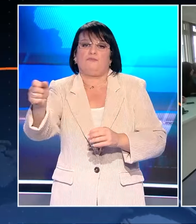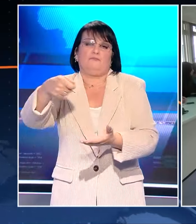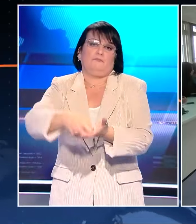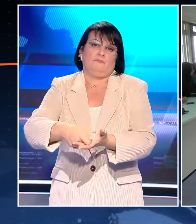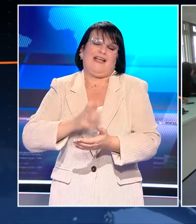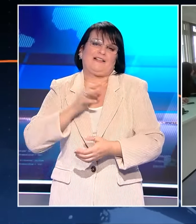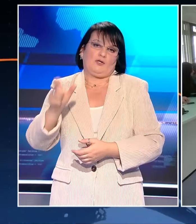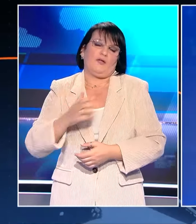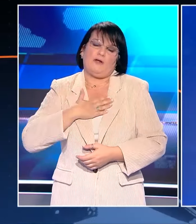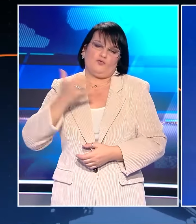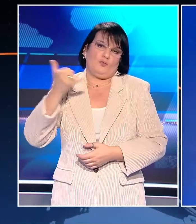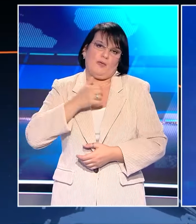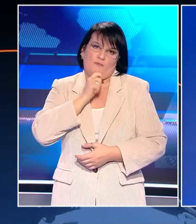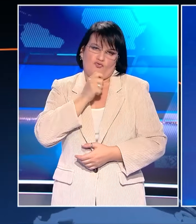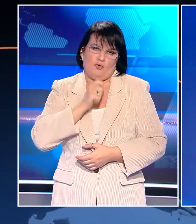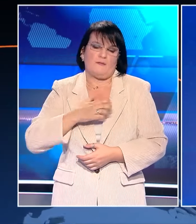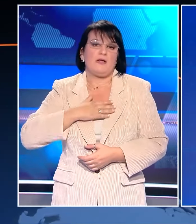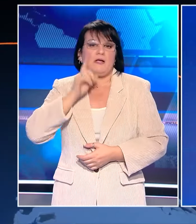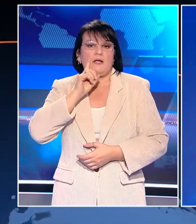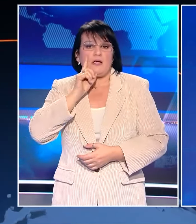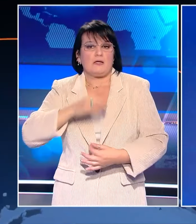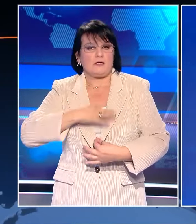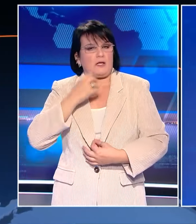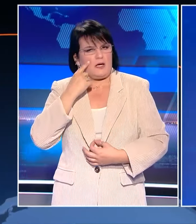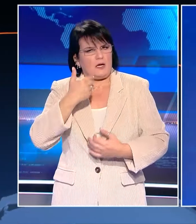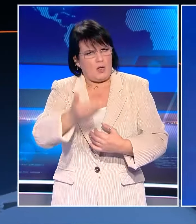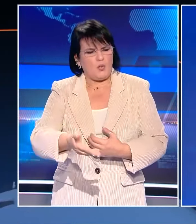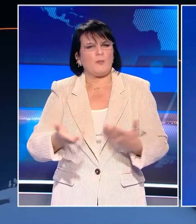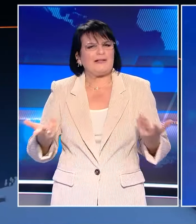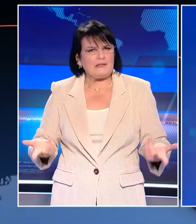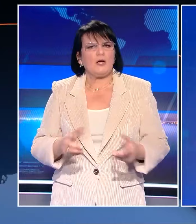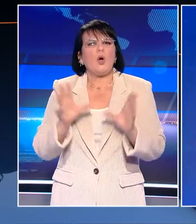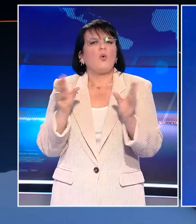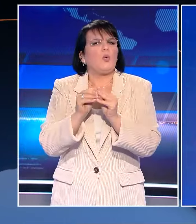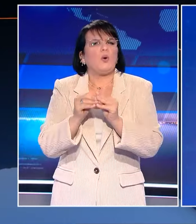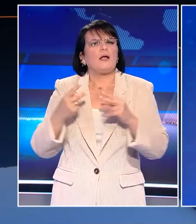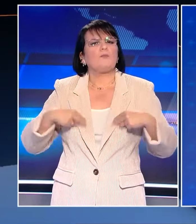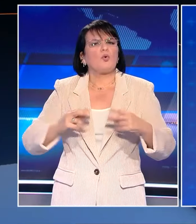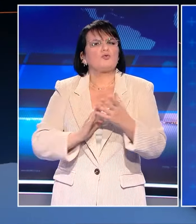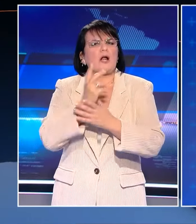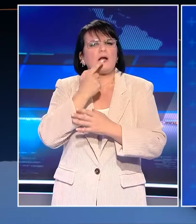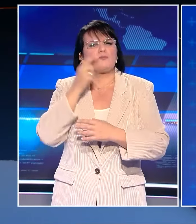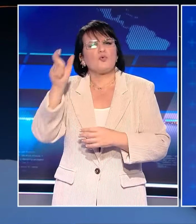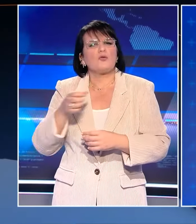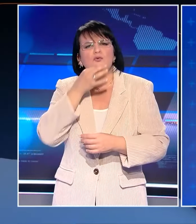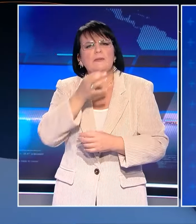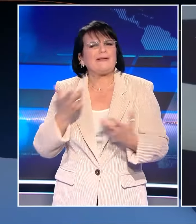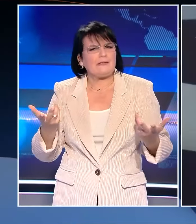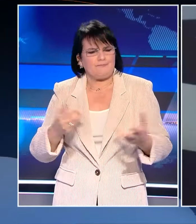Χρύσα Φόσκολου, να σε ευχαριστήσουμε πολύ και εμείς κυρίες και κύριοι να δούμε ένα απόσπασμα από αυτά που δήλωσε ο Υπουργός Ανάπτυξης ο Κώστας